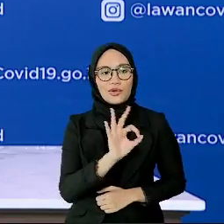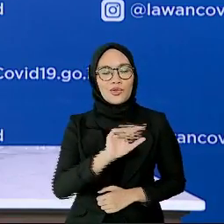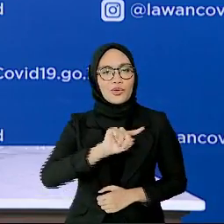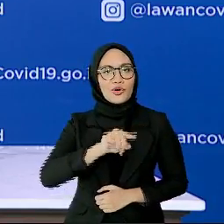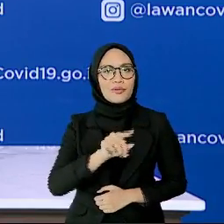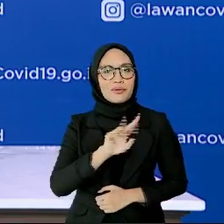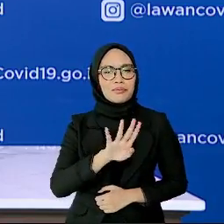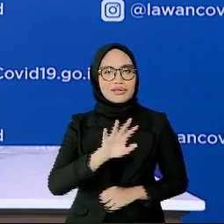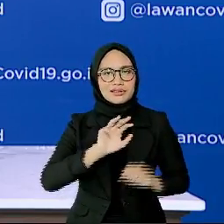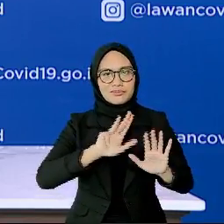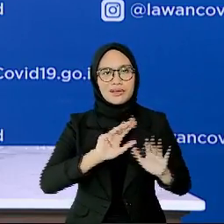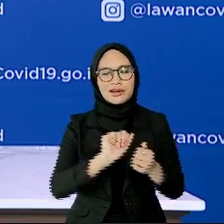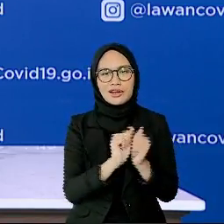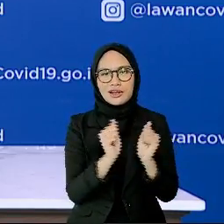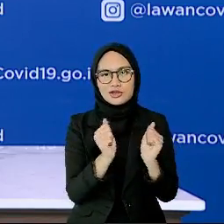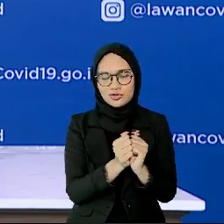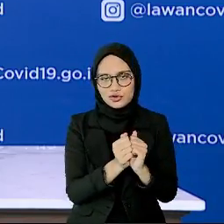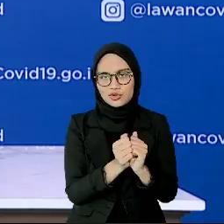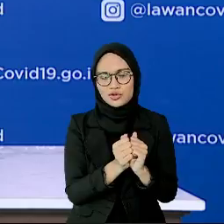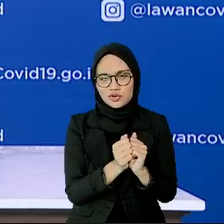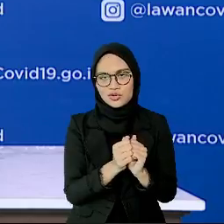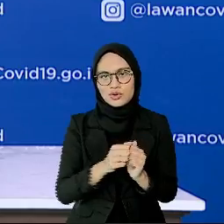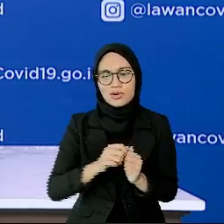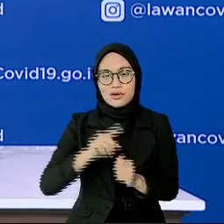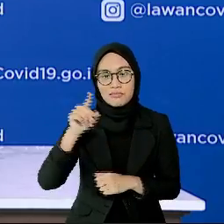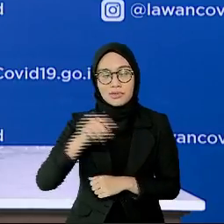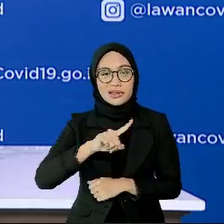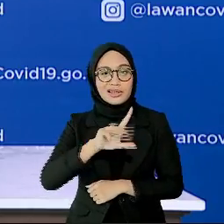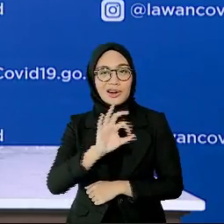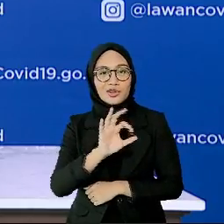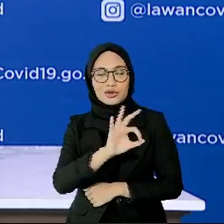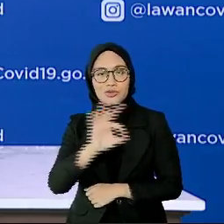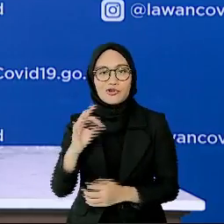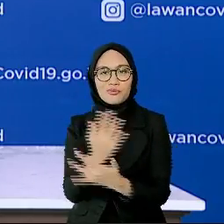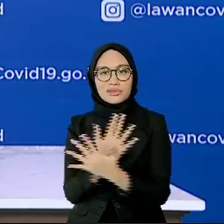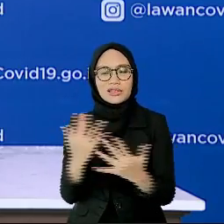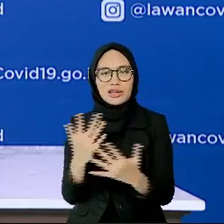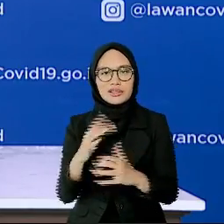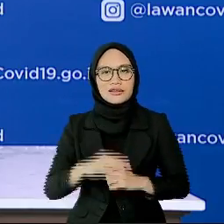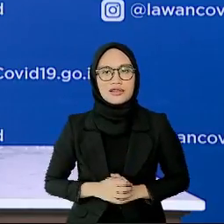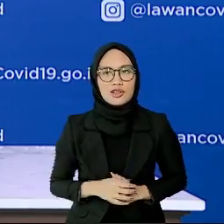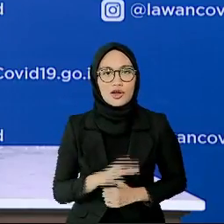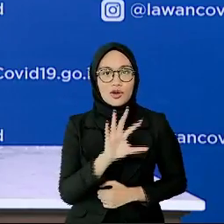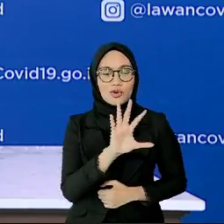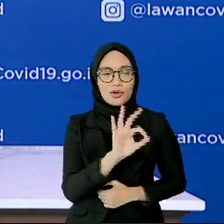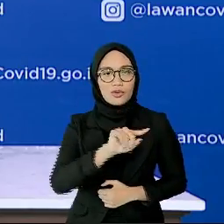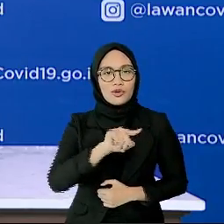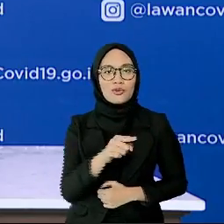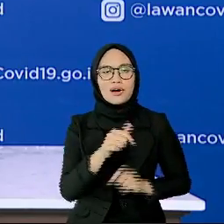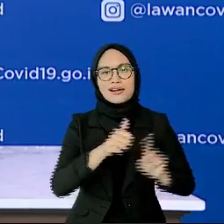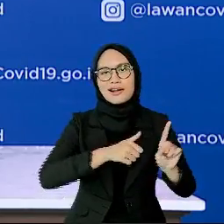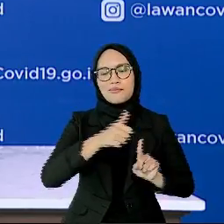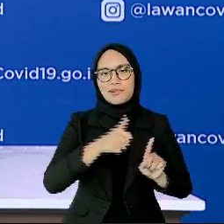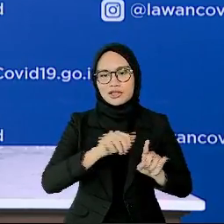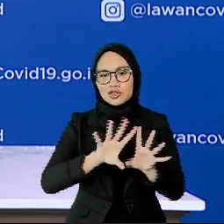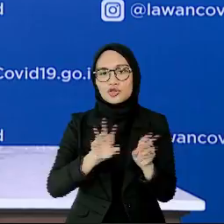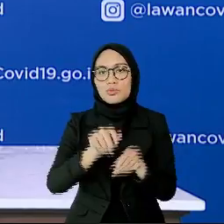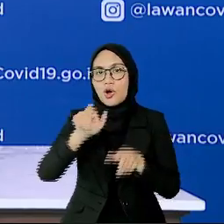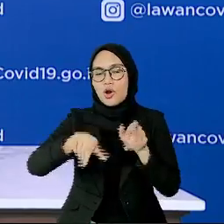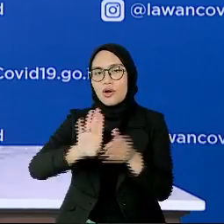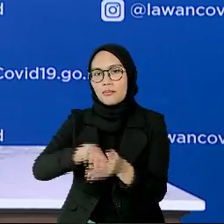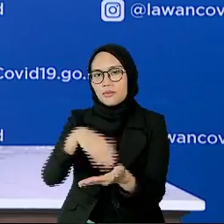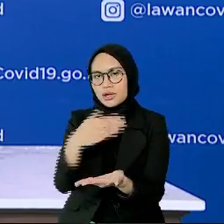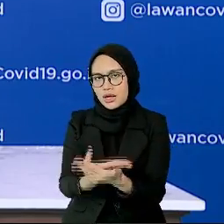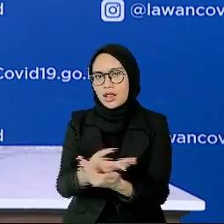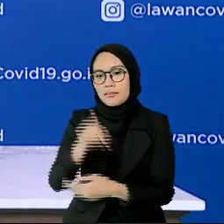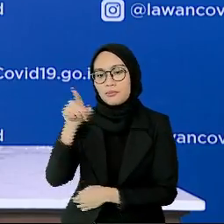kasus rawat inap per 100.000 penduduk, dan 0,16 kasus kematian per 100.000 penduduk.